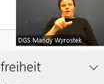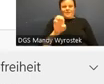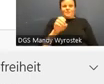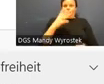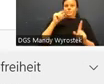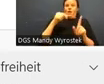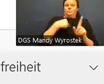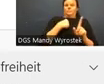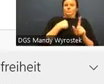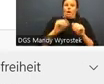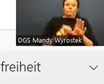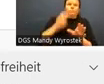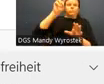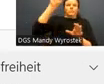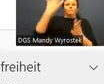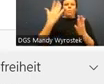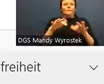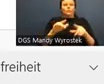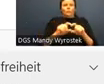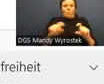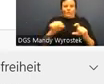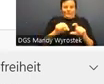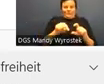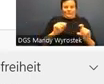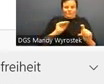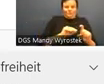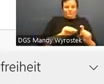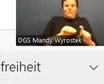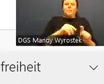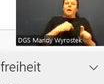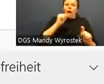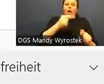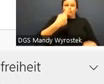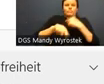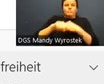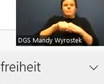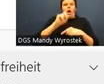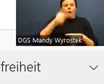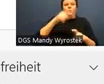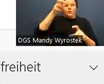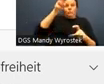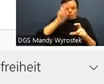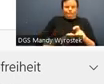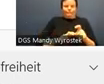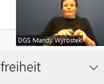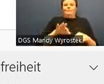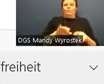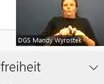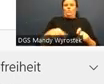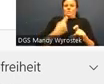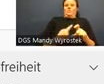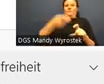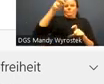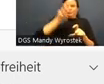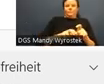ist barrierefrei. Und es wird auch von meinem Screenreader vorgelesen, dass es hier eine Fußnote gibt. Barrierefreies Word,